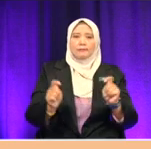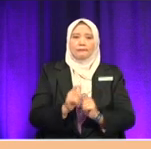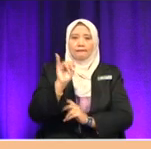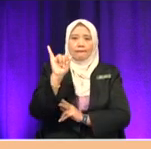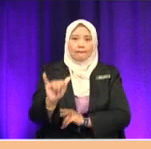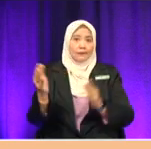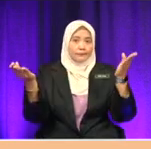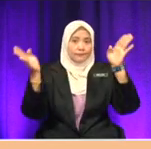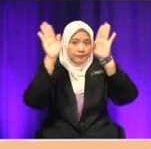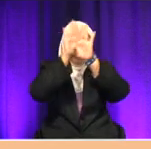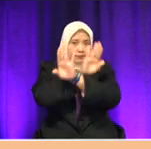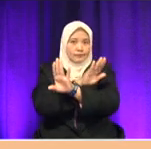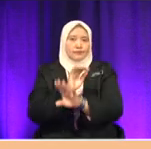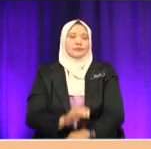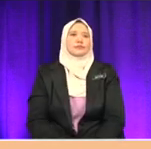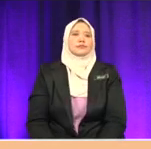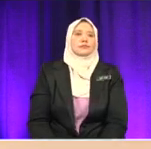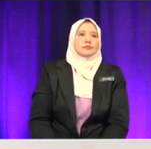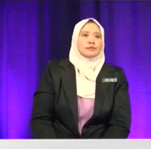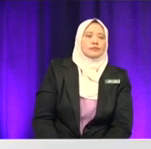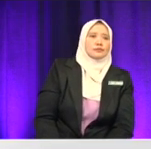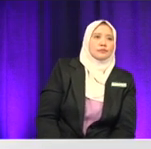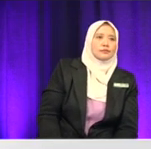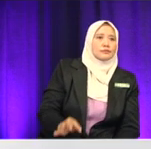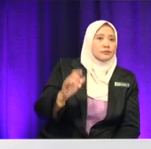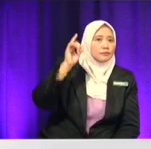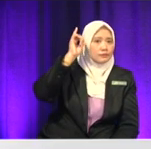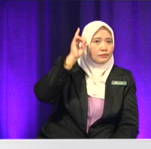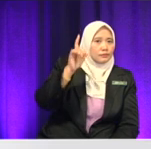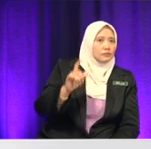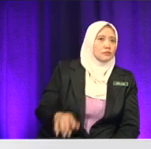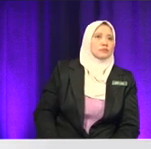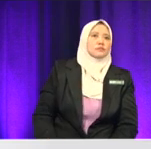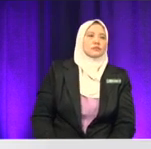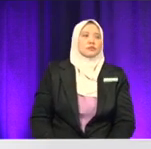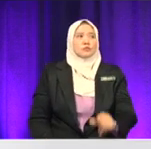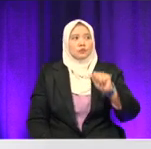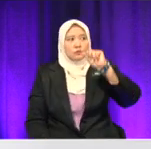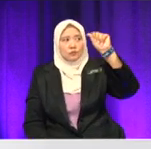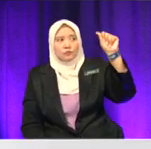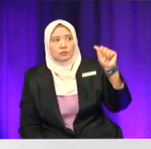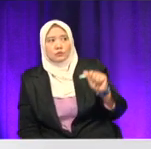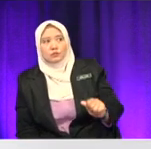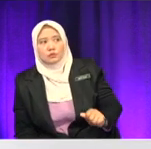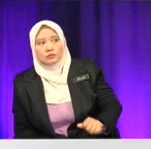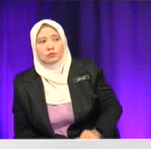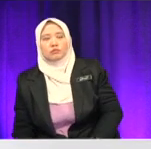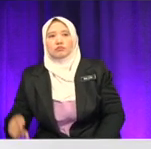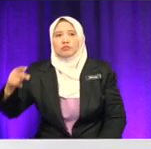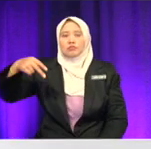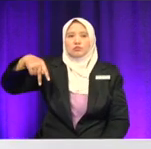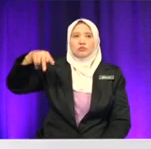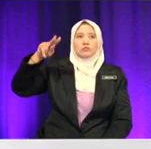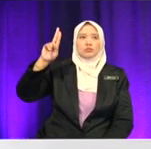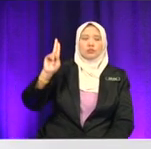ni? Silakan. Saya cuba. Rashdan. Okey, Rashdan. Silakan Rashdan. Jadi pemboleh ubah yang